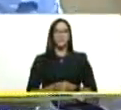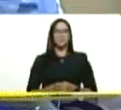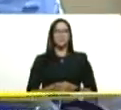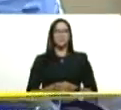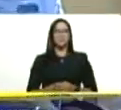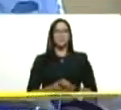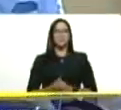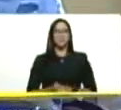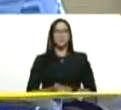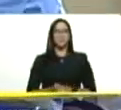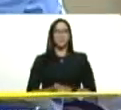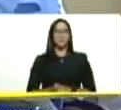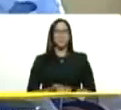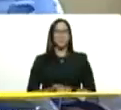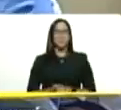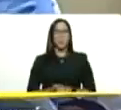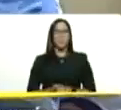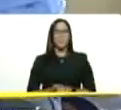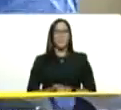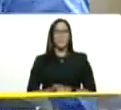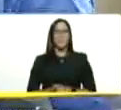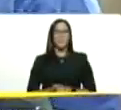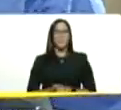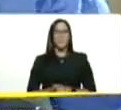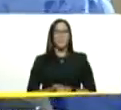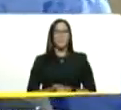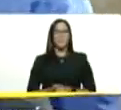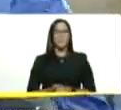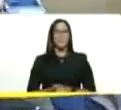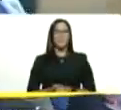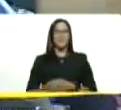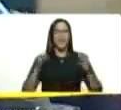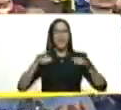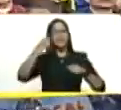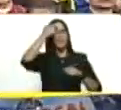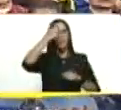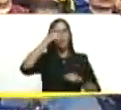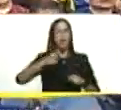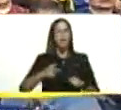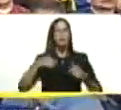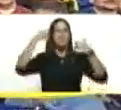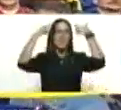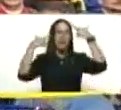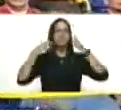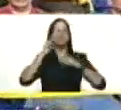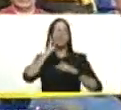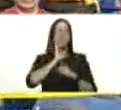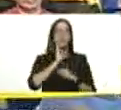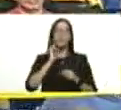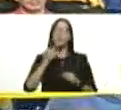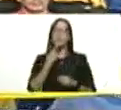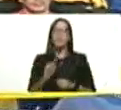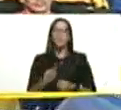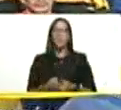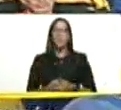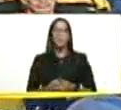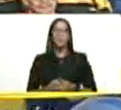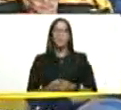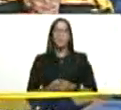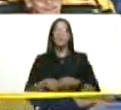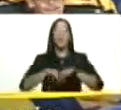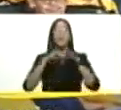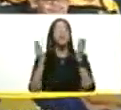معكم يدعمونكم ويسندونكم ويفتخرون بكم. A este pueblo chavista bolivariano le decimos, por el